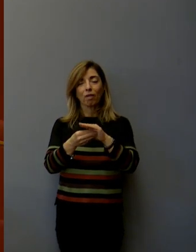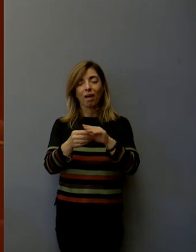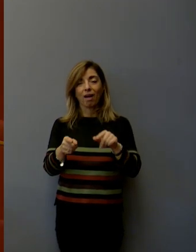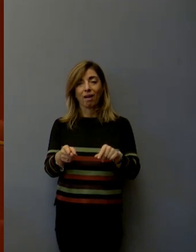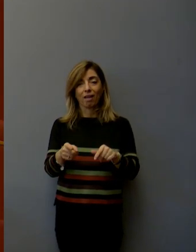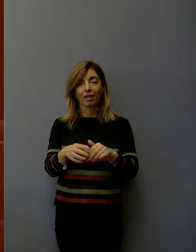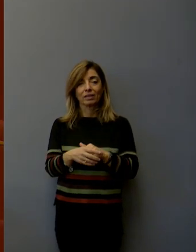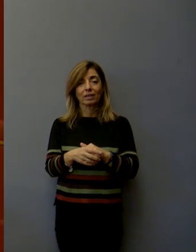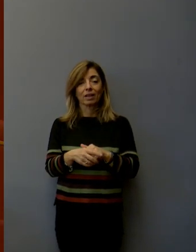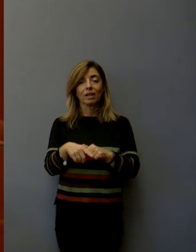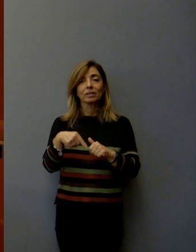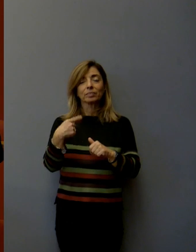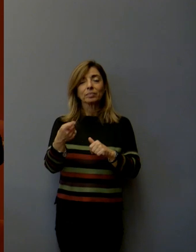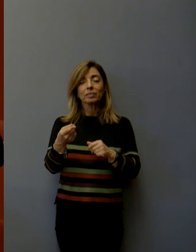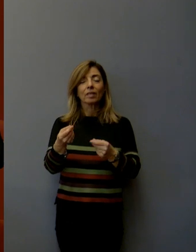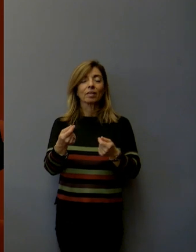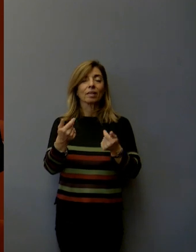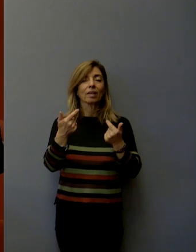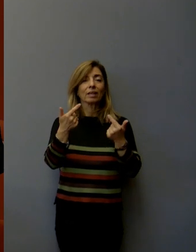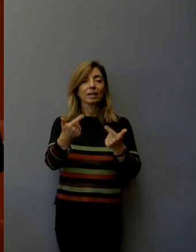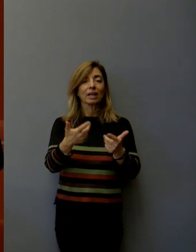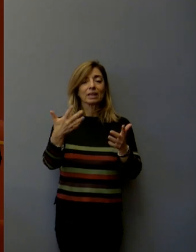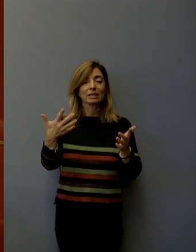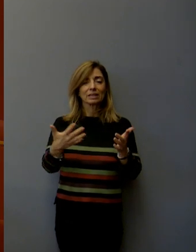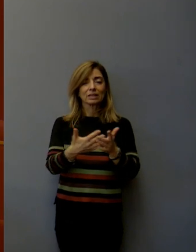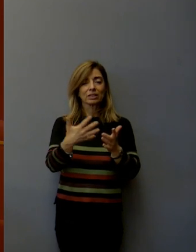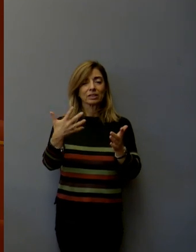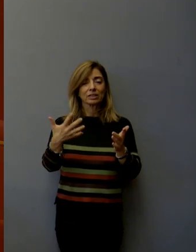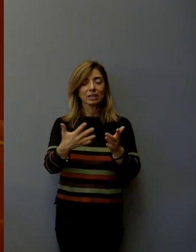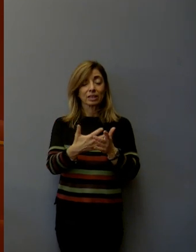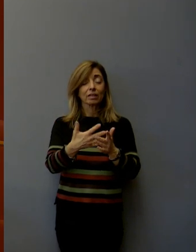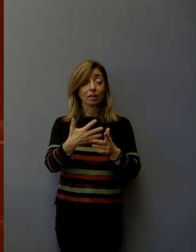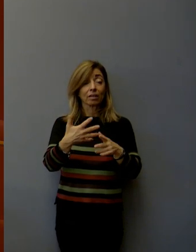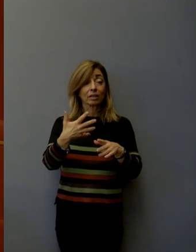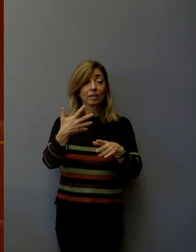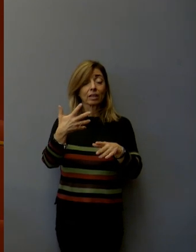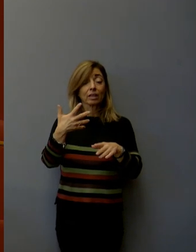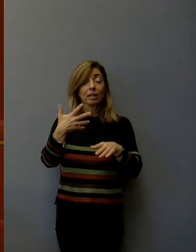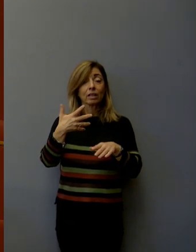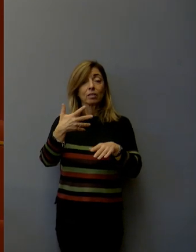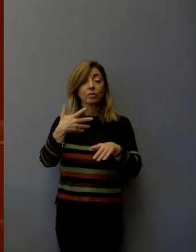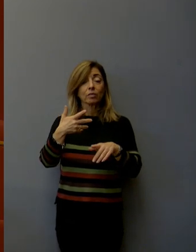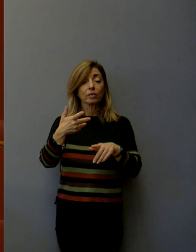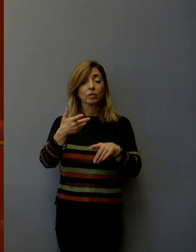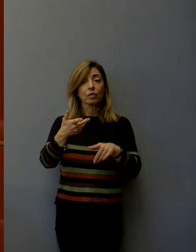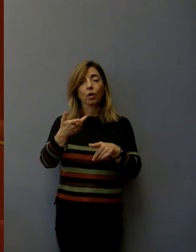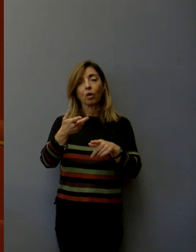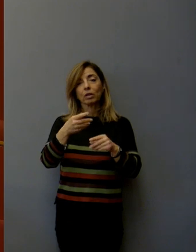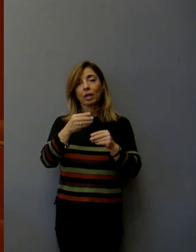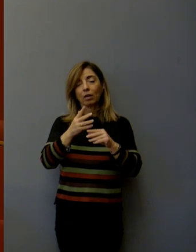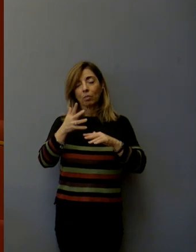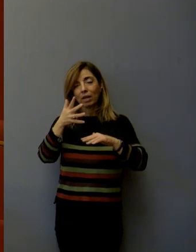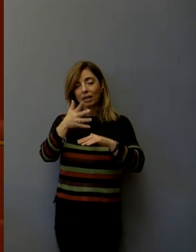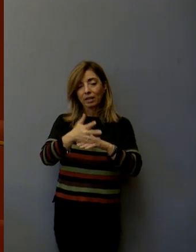comportano un rallentamento importante di articolazione e questo ovviamente non fa onore al comune e